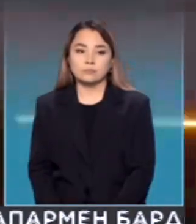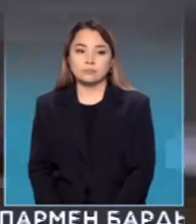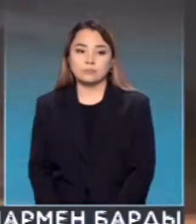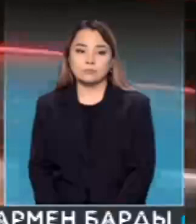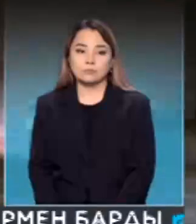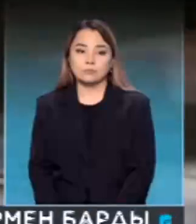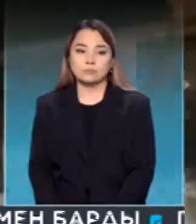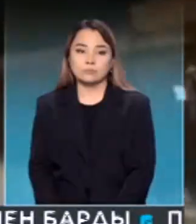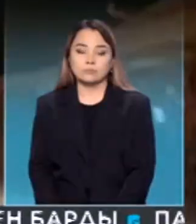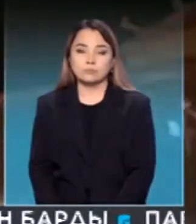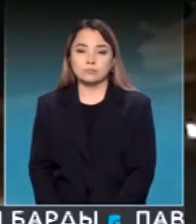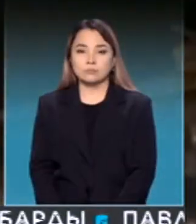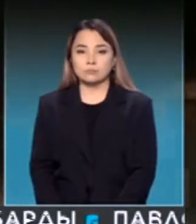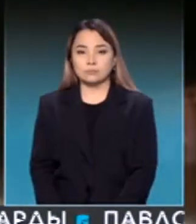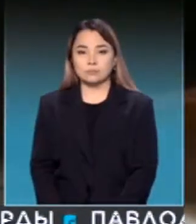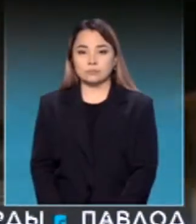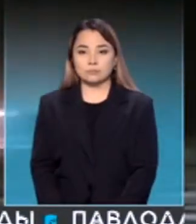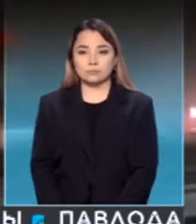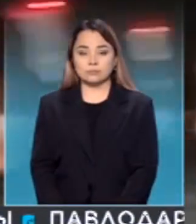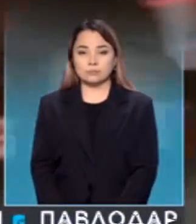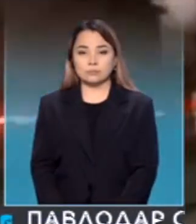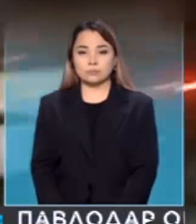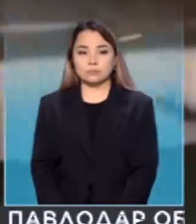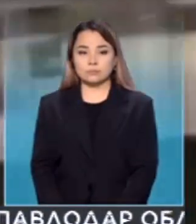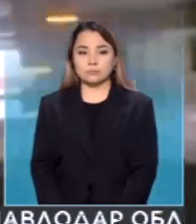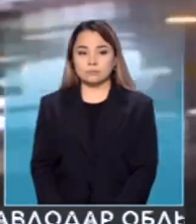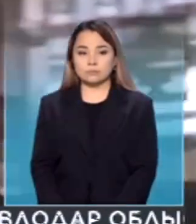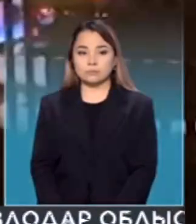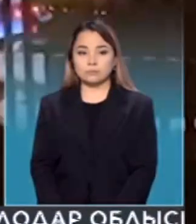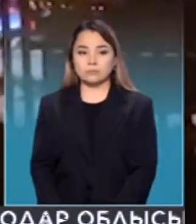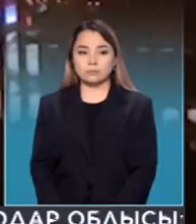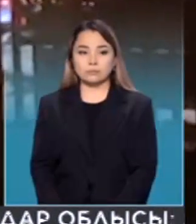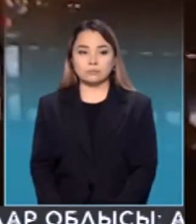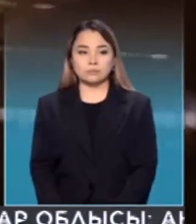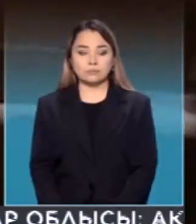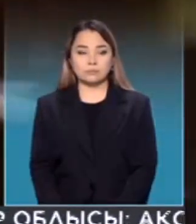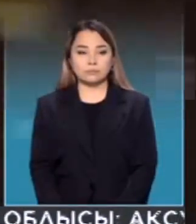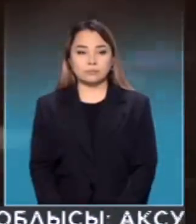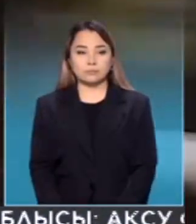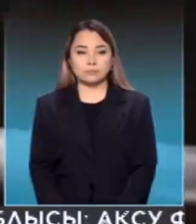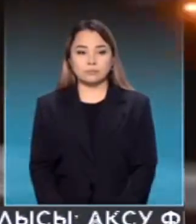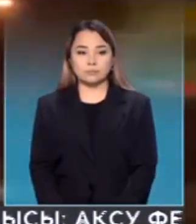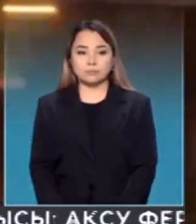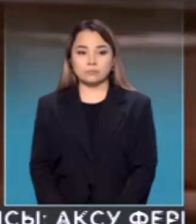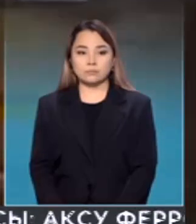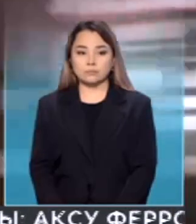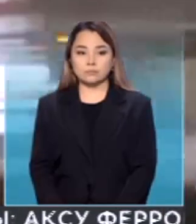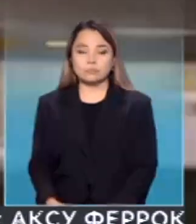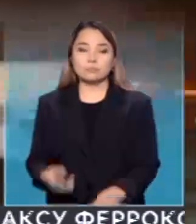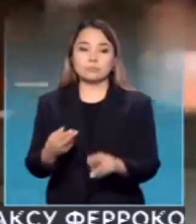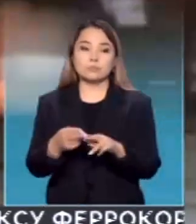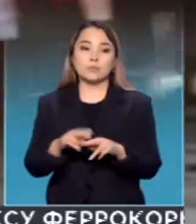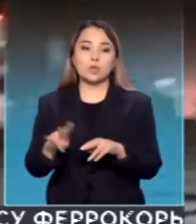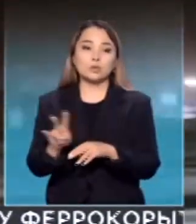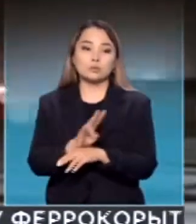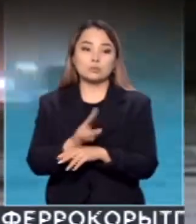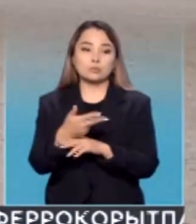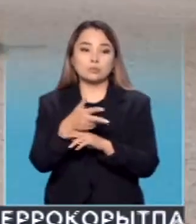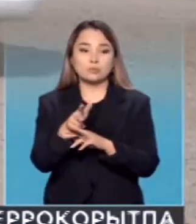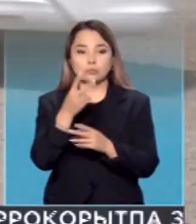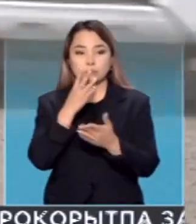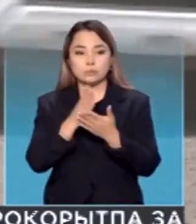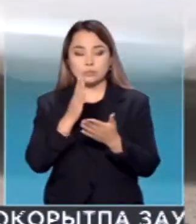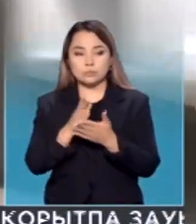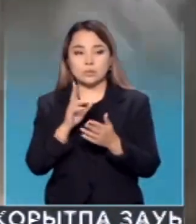Мына жағы бір 5 километр, мына жағы білмейін не болған. Жабық, короче, полный фура. Өтемейді. Бұл түнде түсірілген көрініс.